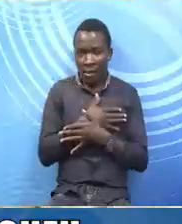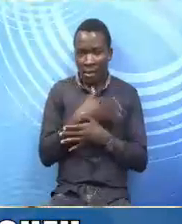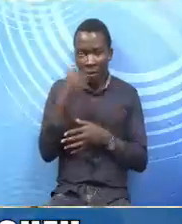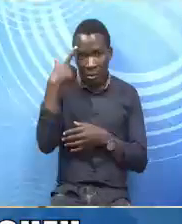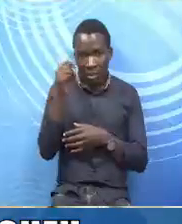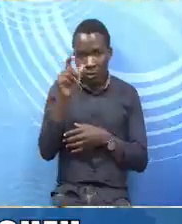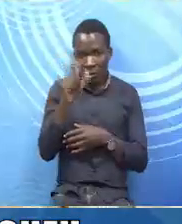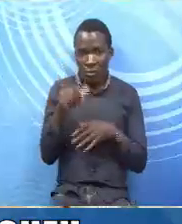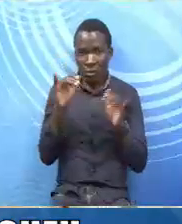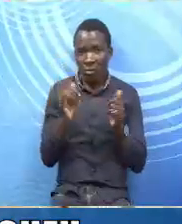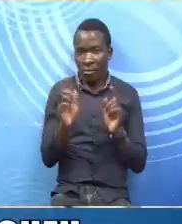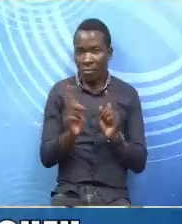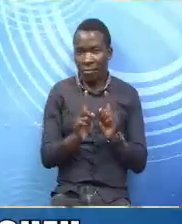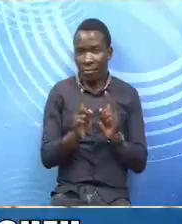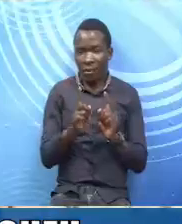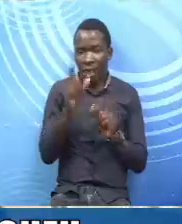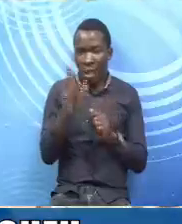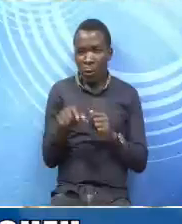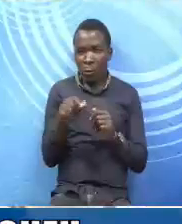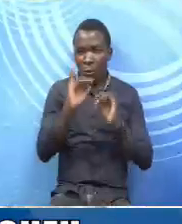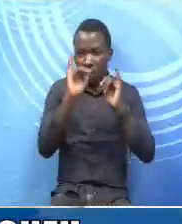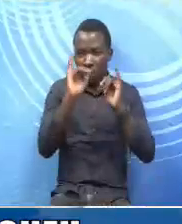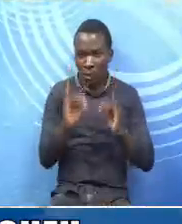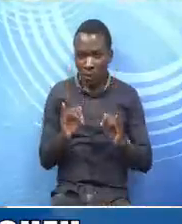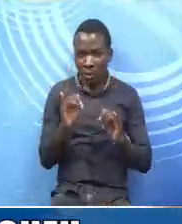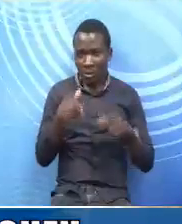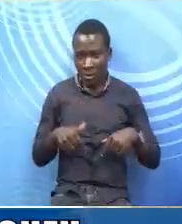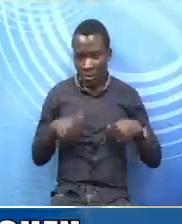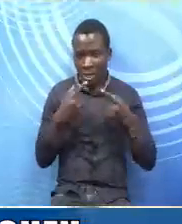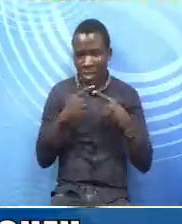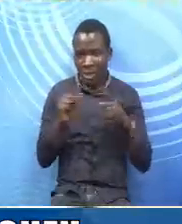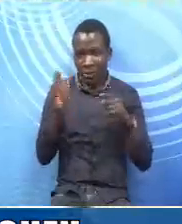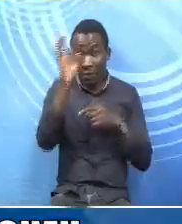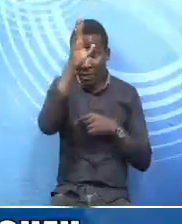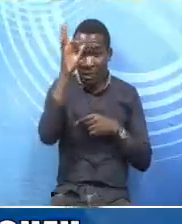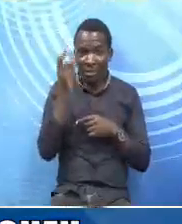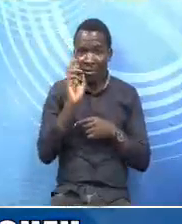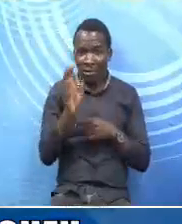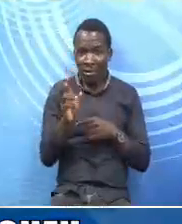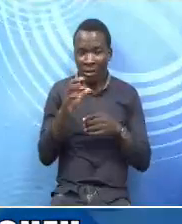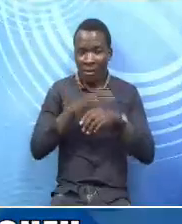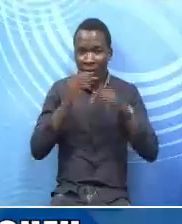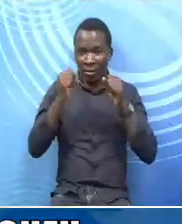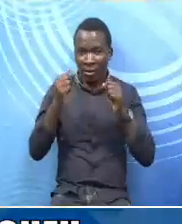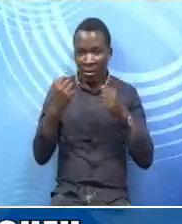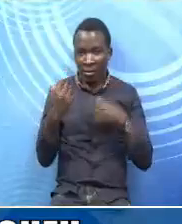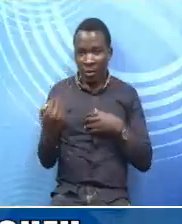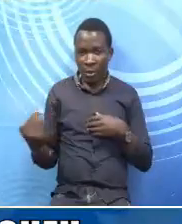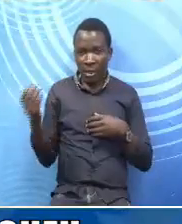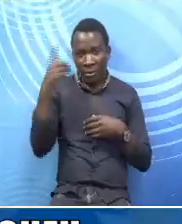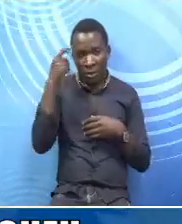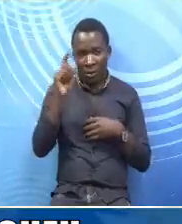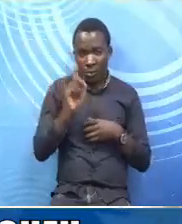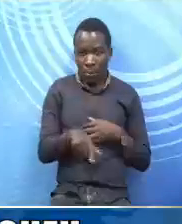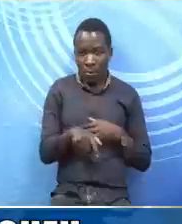udakubagana rwose ari umuntu w'inyanze waho ngaho icyadutunguye nuko twumvishe ngo yafashe umwana twari tuzi ko ari ikiremba rwose yari amaze igihe ari umusore